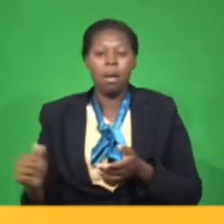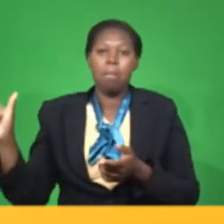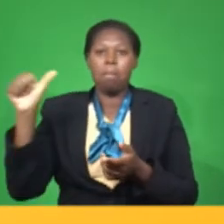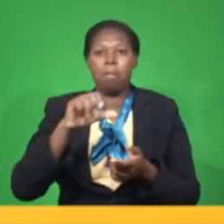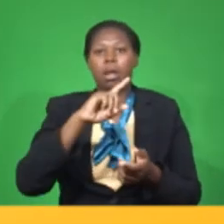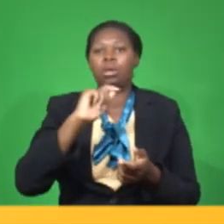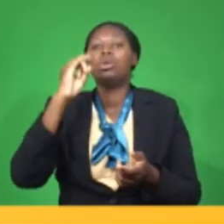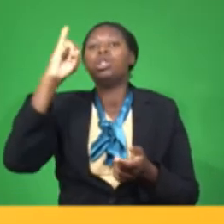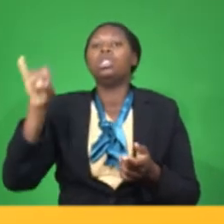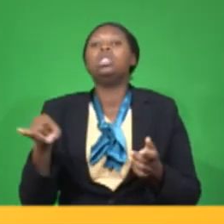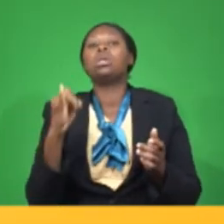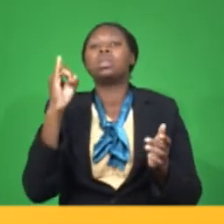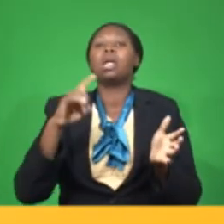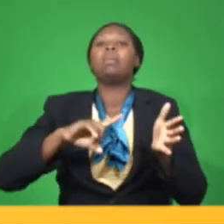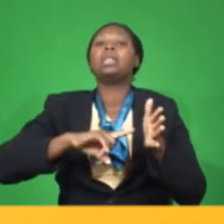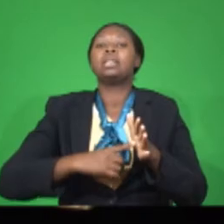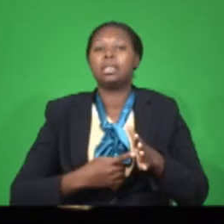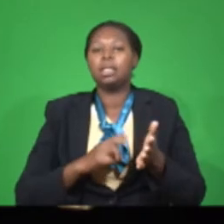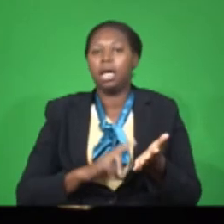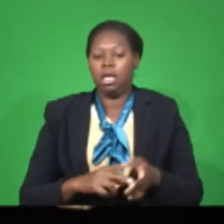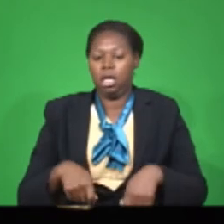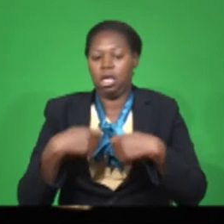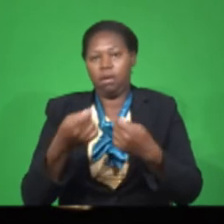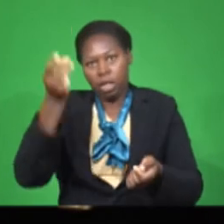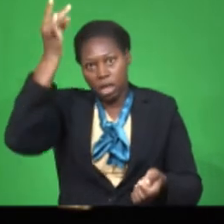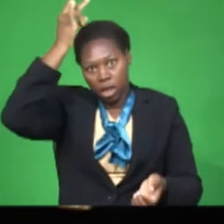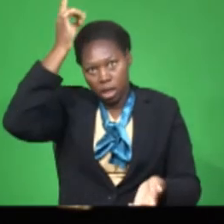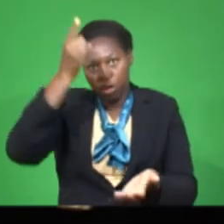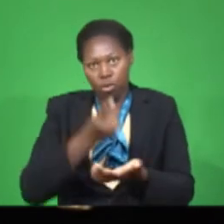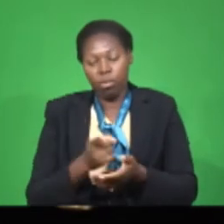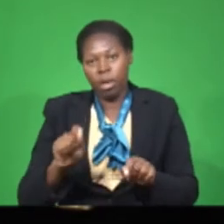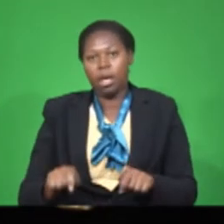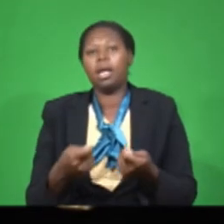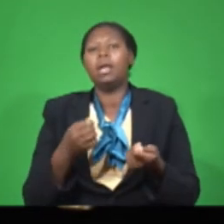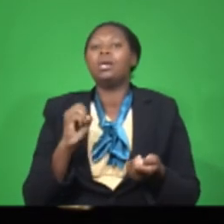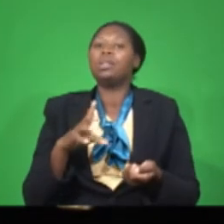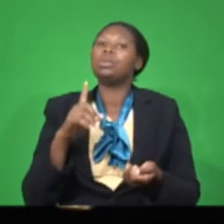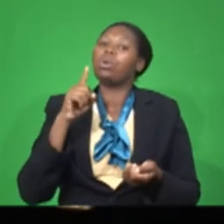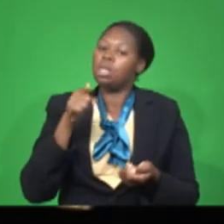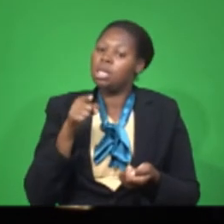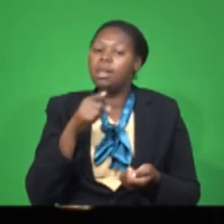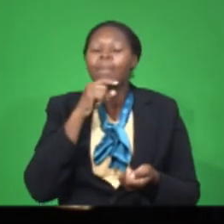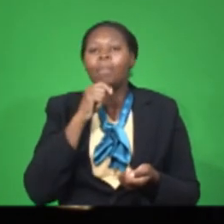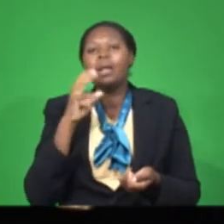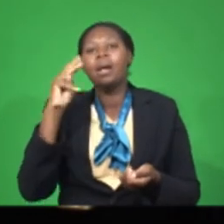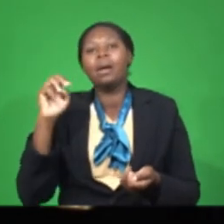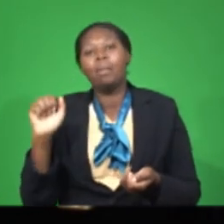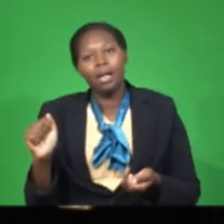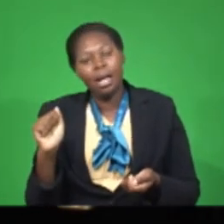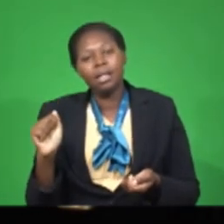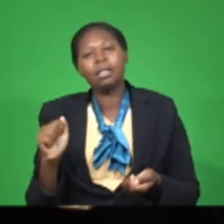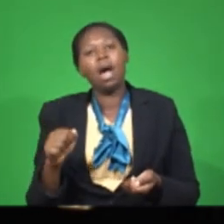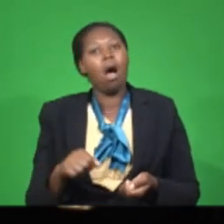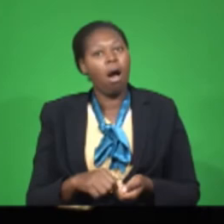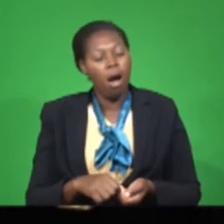Ipapo Manasa akaziva kuti Jehovha ndiye Mwari. Saka Mwari akazotendera Manasa maji kuti abatwe nevasiri. Ndokuborwa